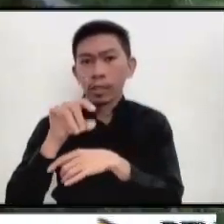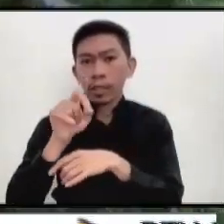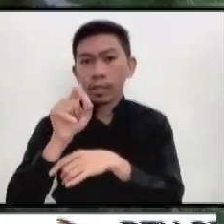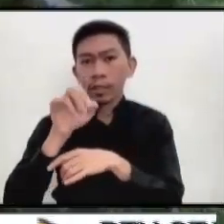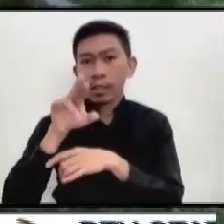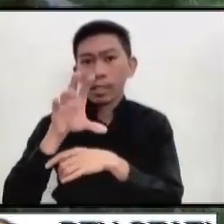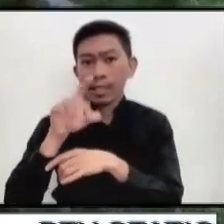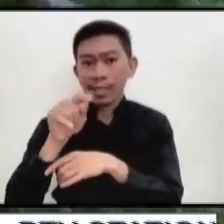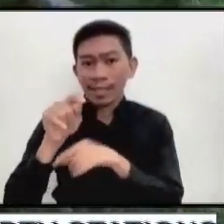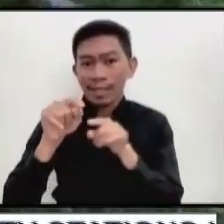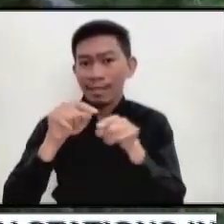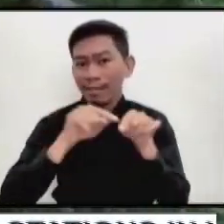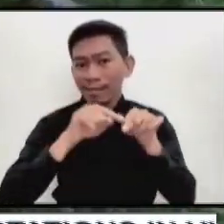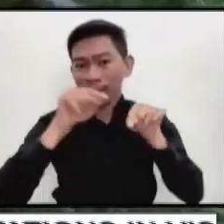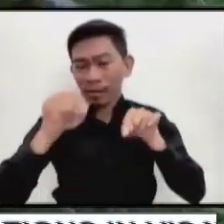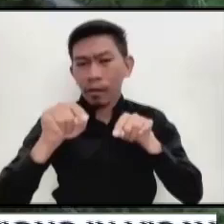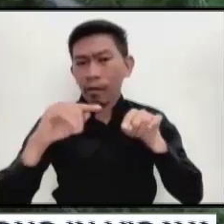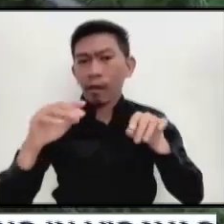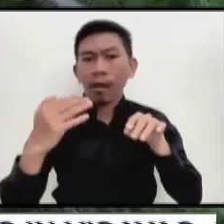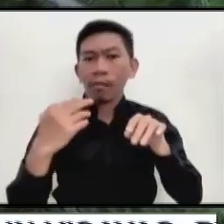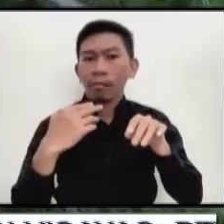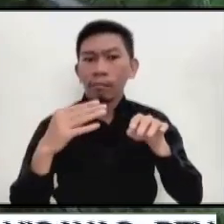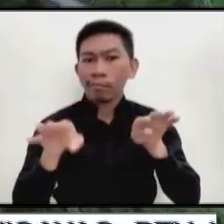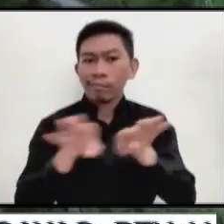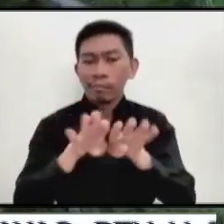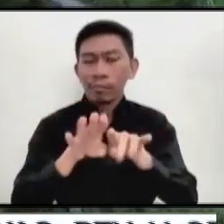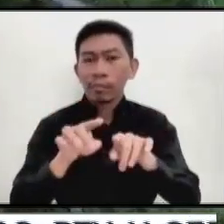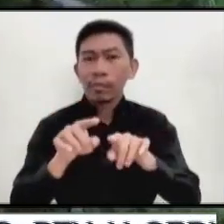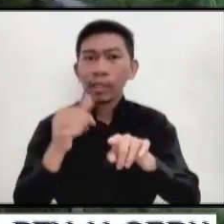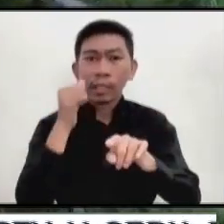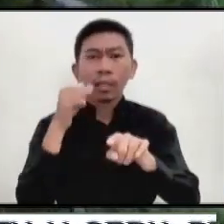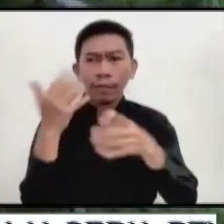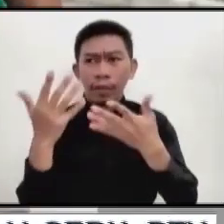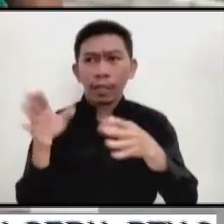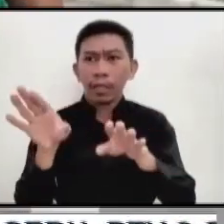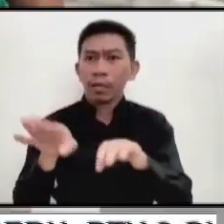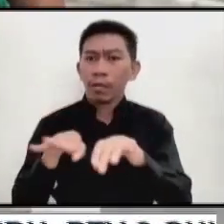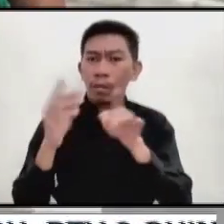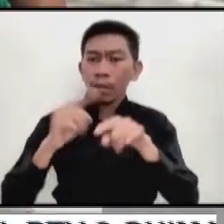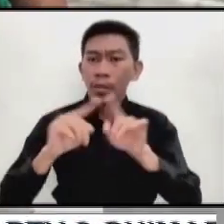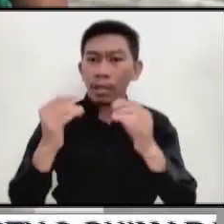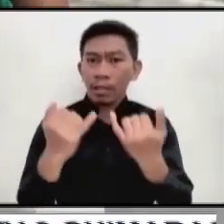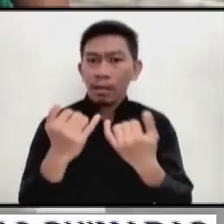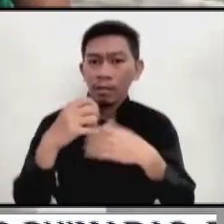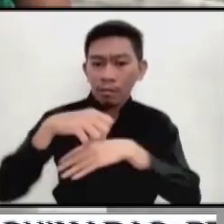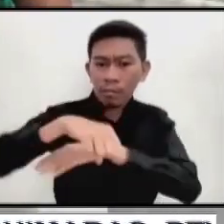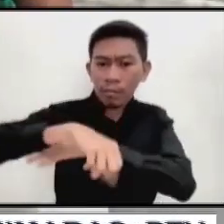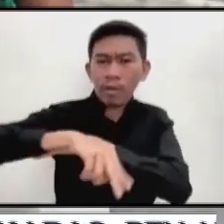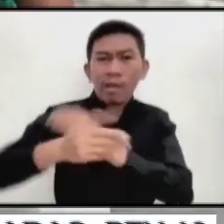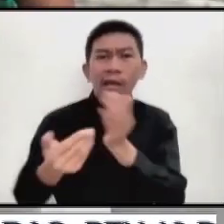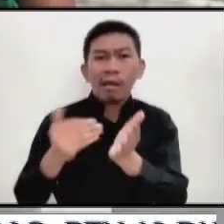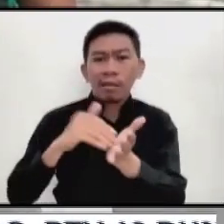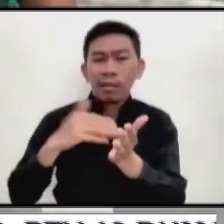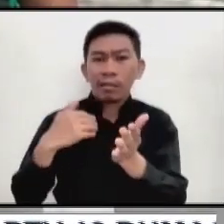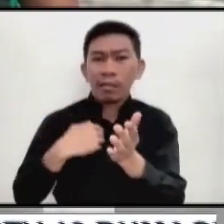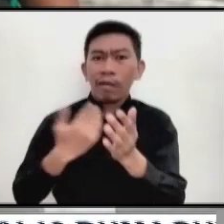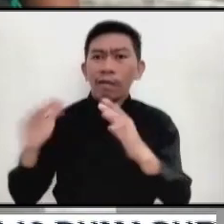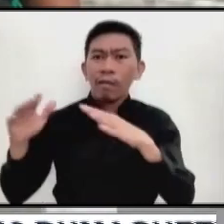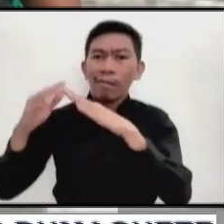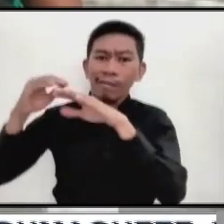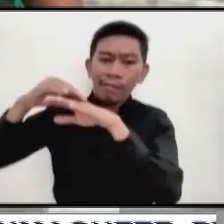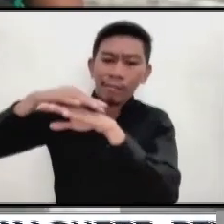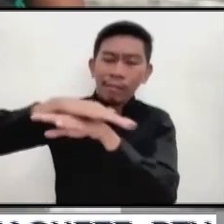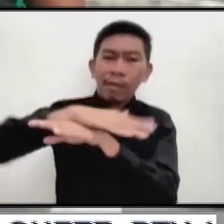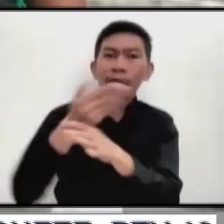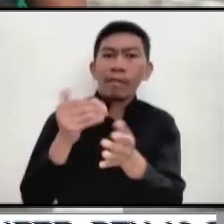kahapon. Pero lately po, ang ngayong madaling araw, may nag-landslide na naman tulad. So inaayos na naman po. Okay,